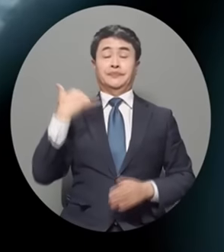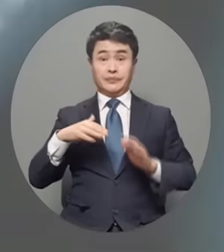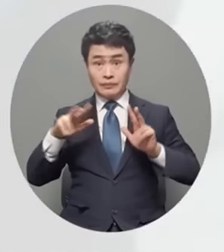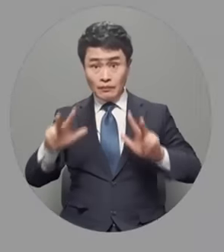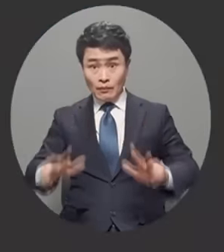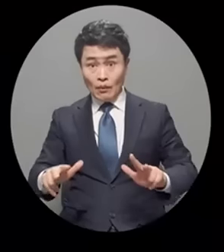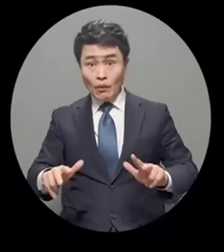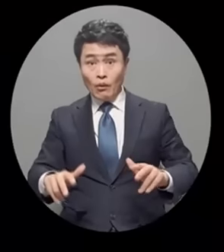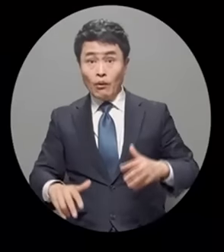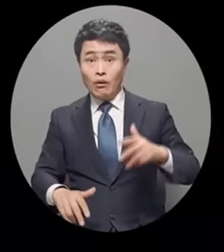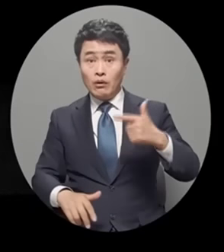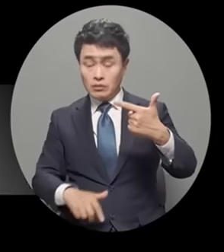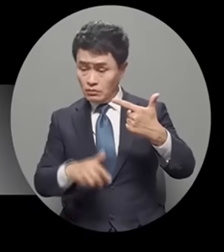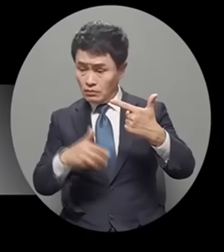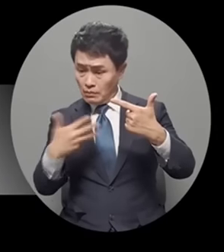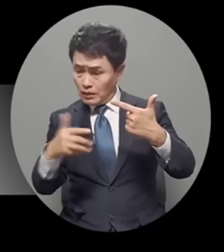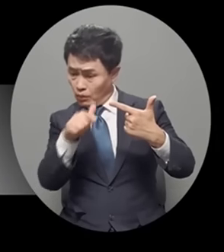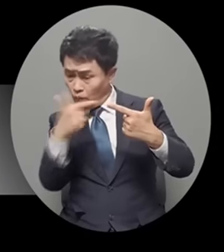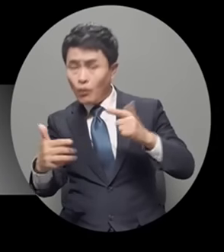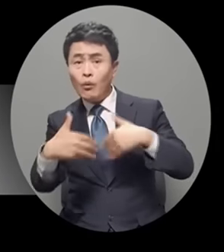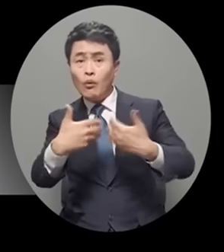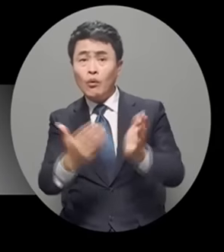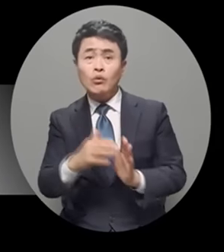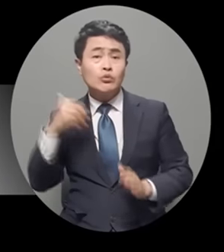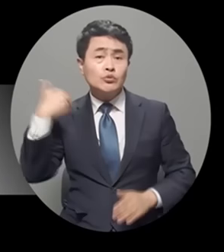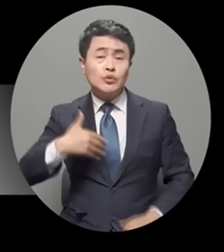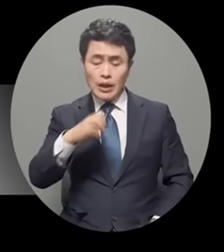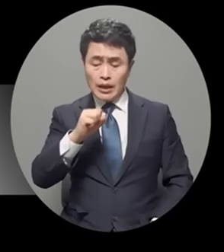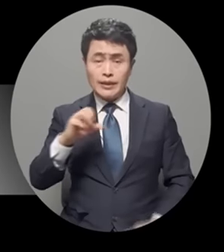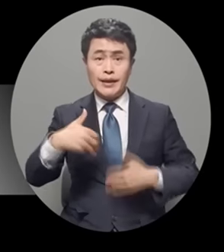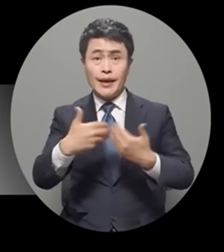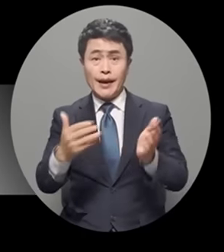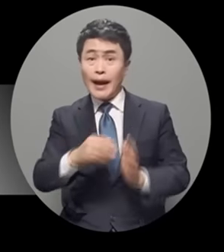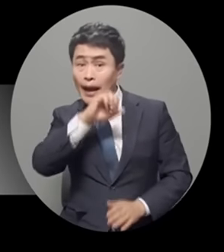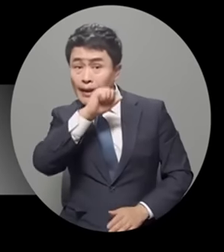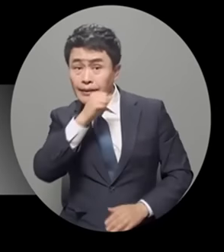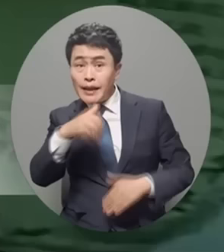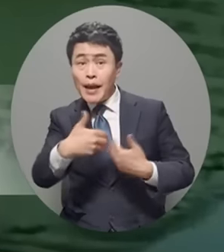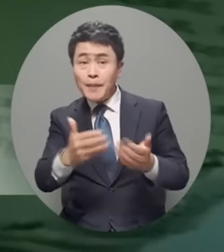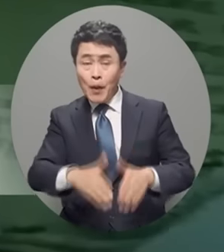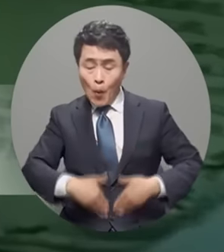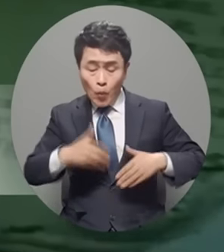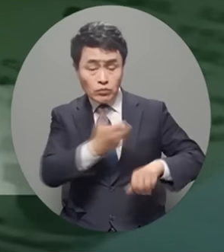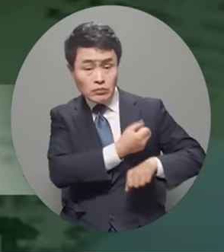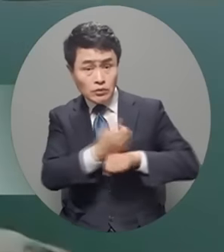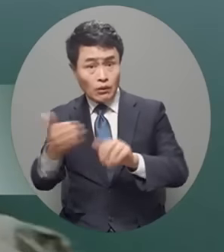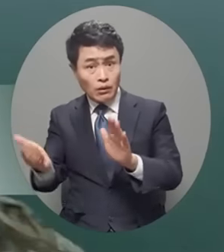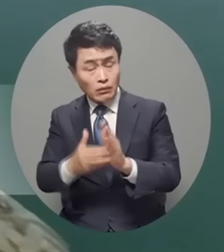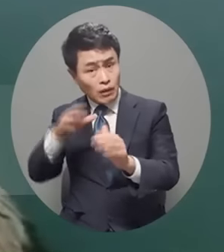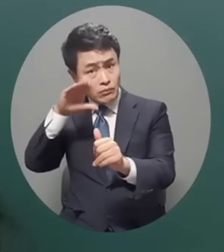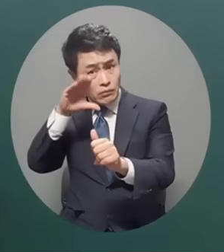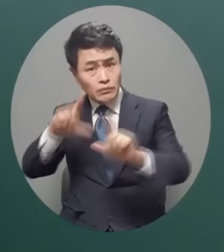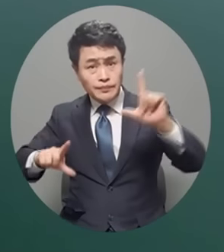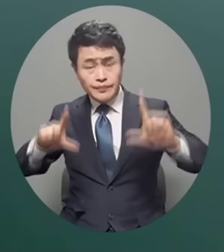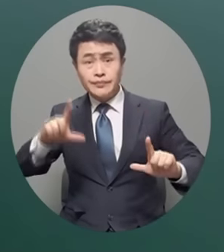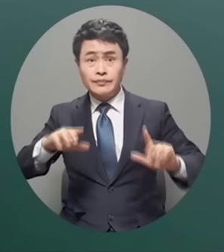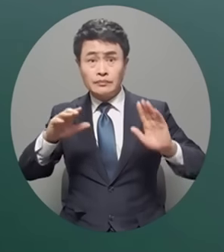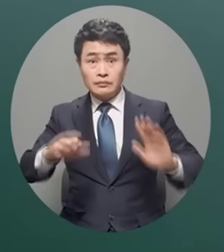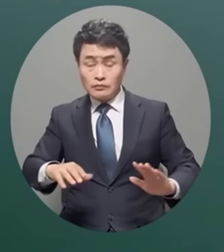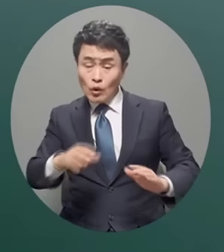시각 8일 오후 중국 SNS 계정이 대만 부대에 온기를 전한다는 제목으로 생중계한 영상입니다.